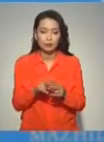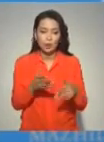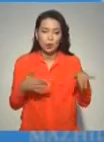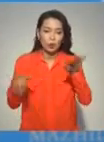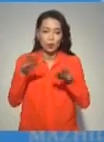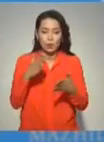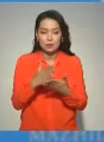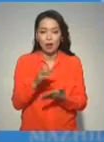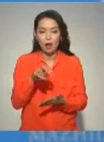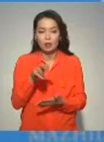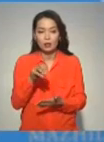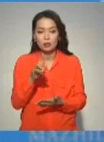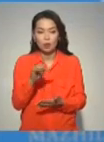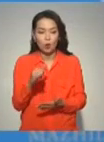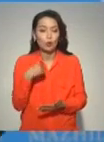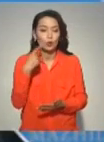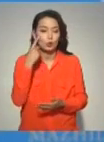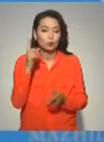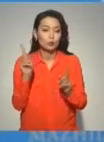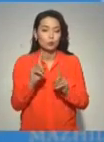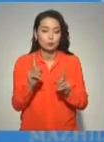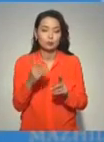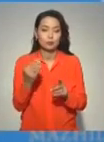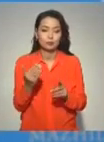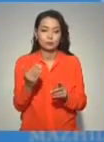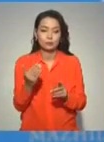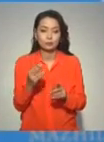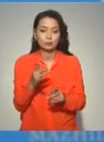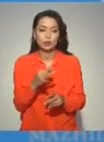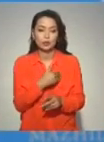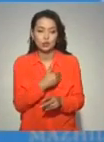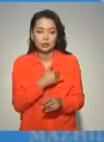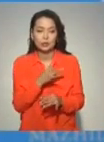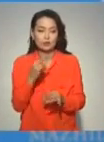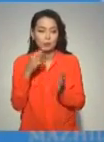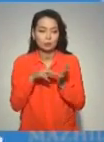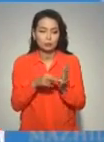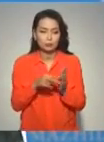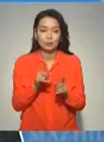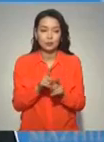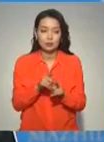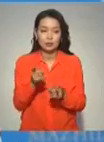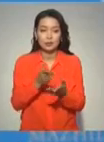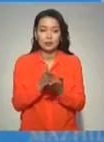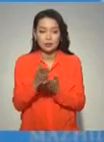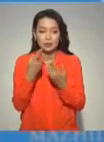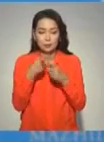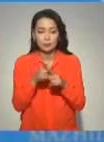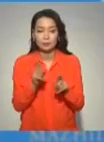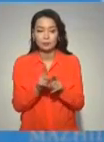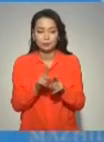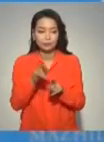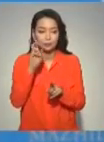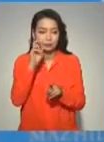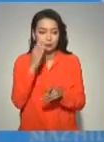Алатау. Я думаю, что в принципе при желании и отсутствии, скажем, на данном направлении технических средств охраны